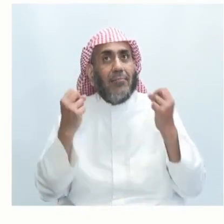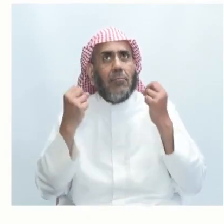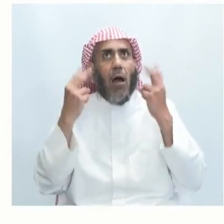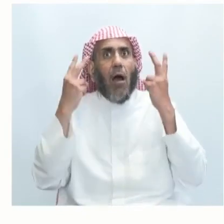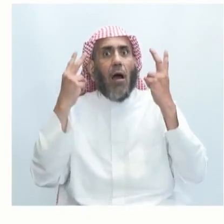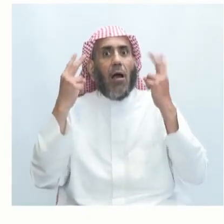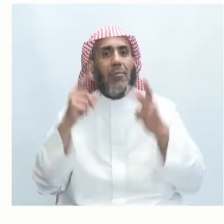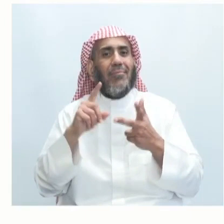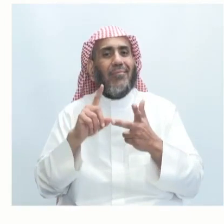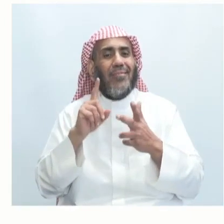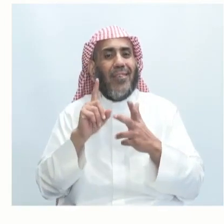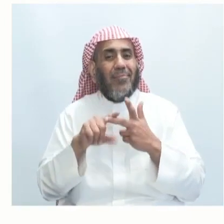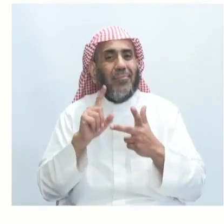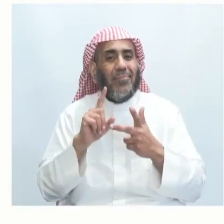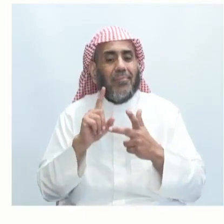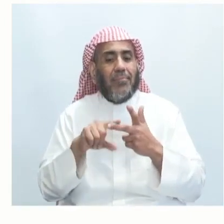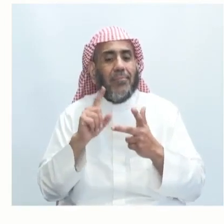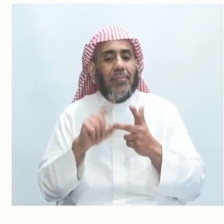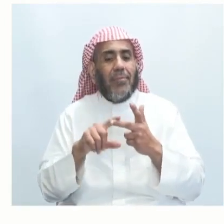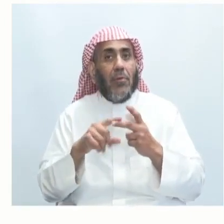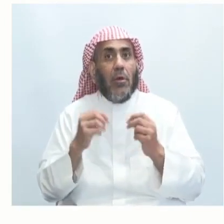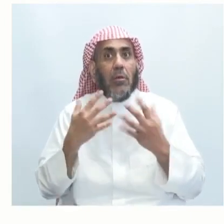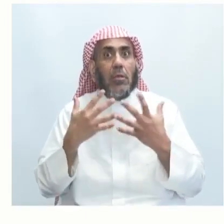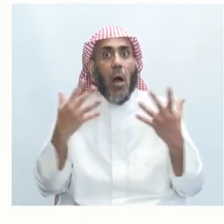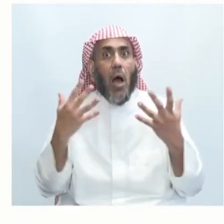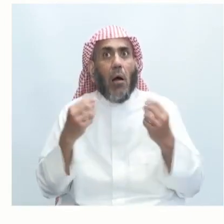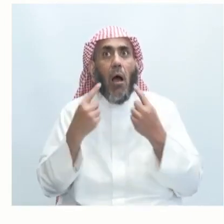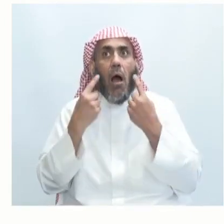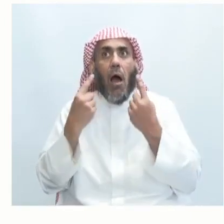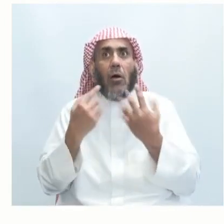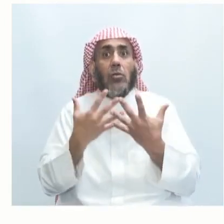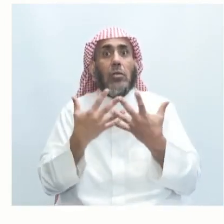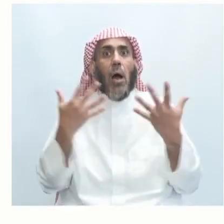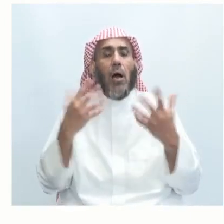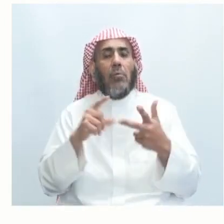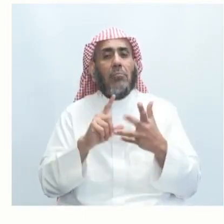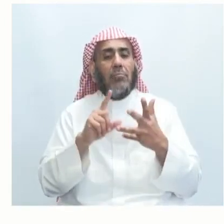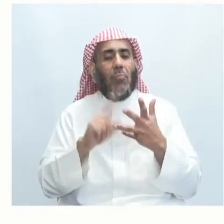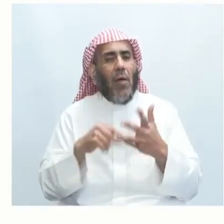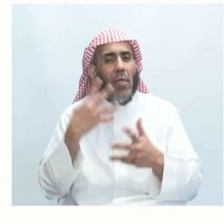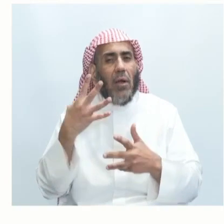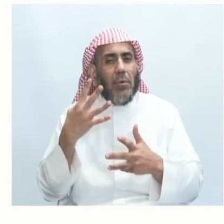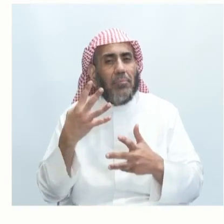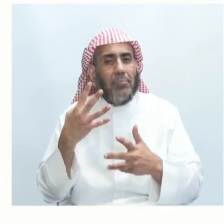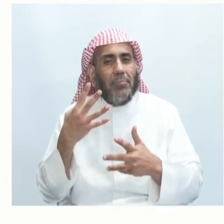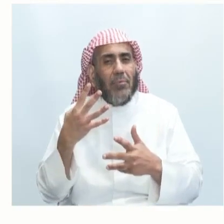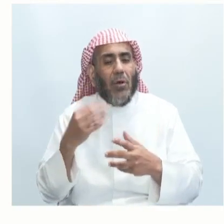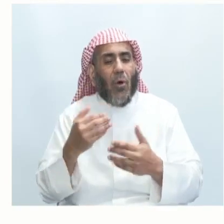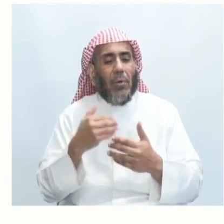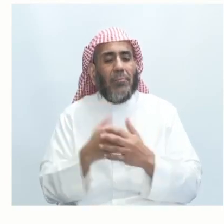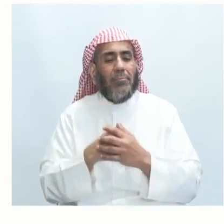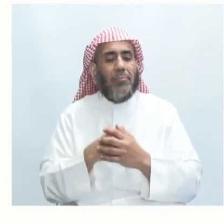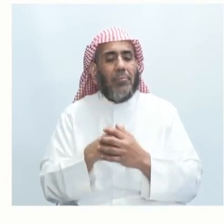الادراك احسنتم ايضا الانتباه وماذا وقبل